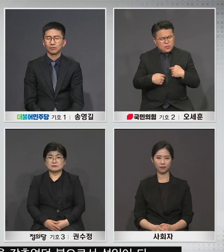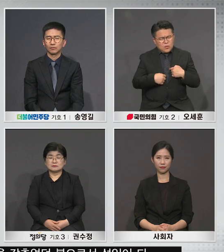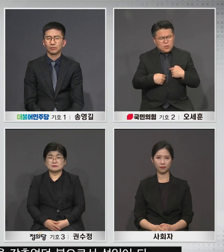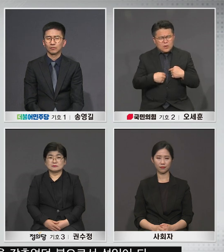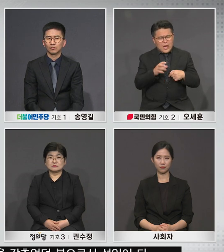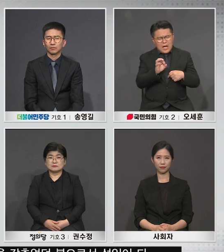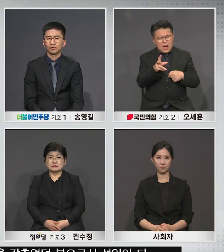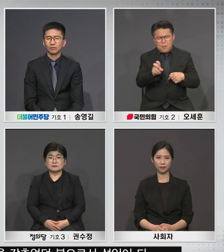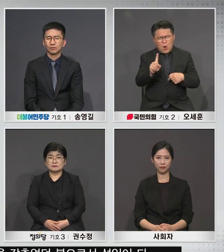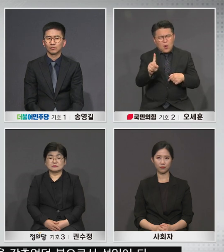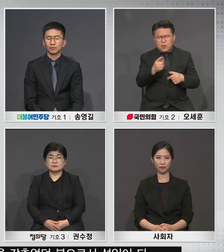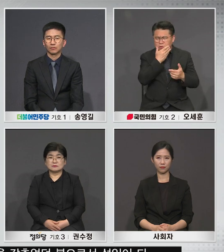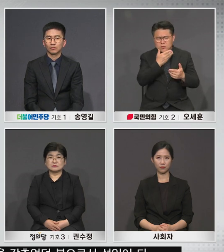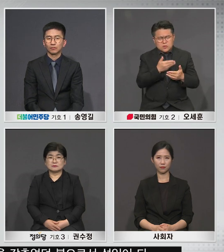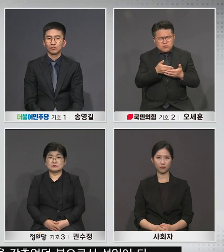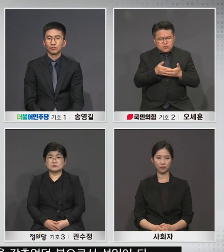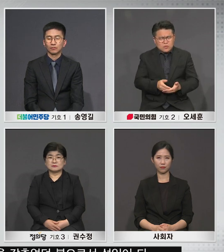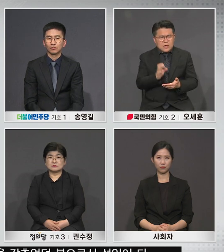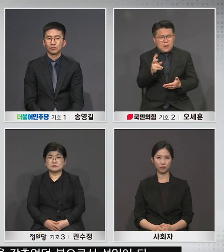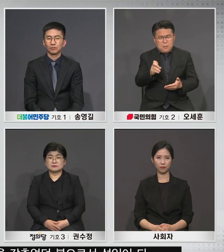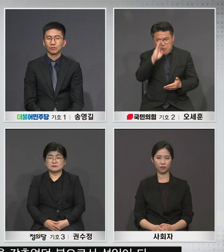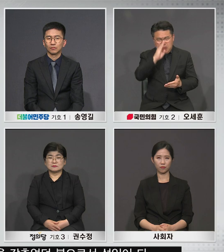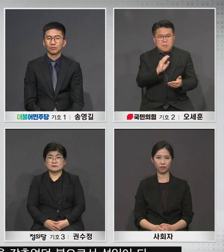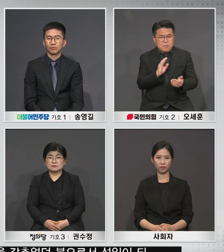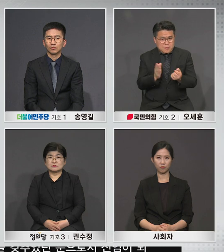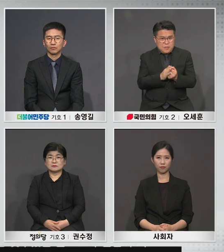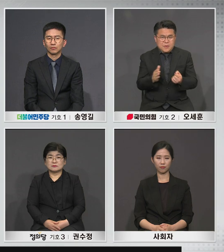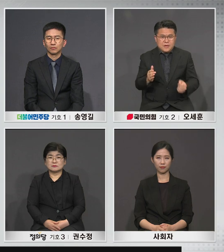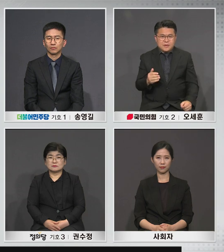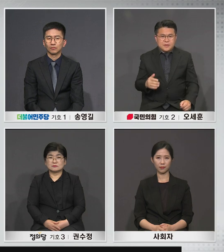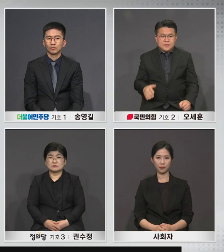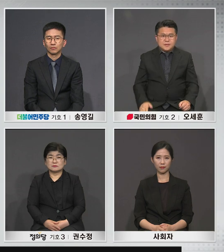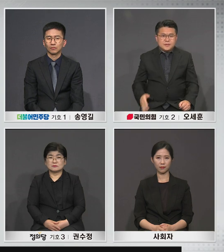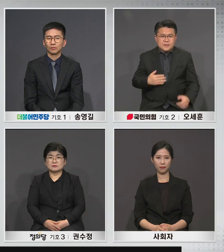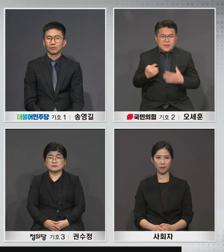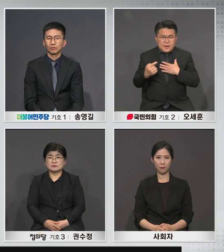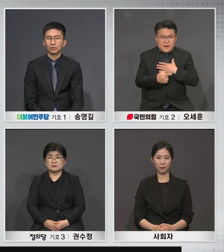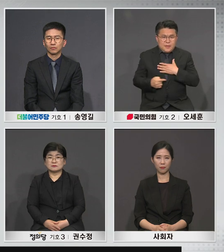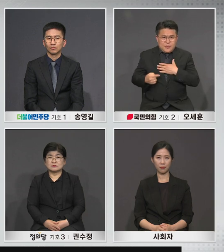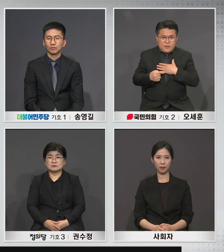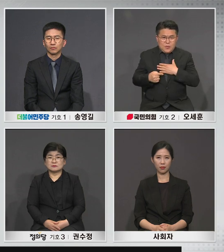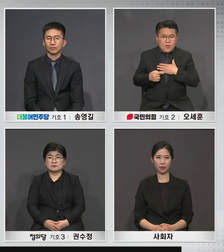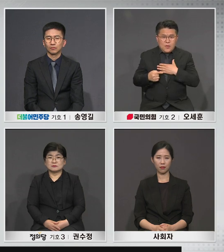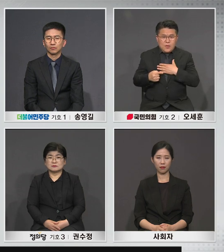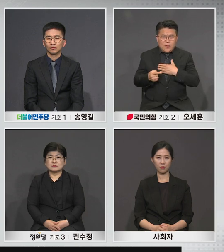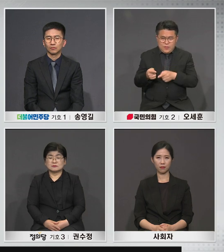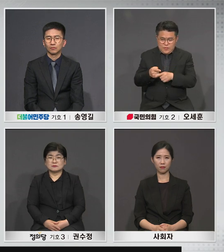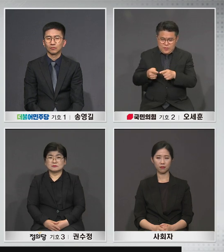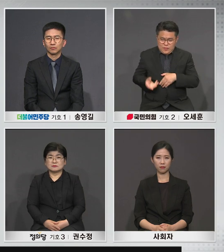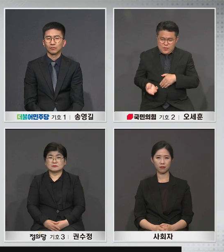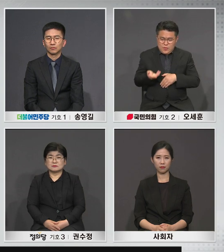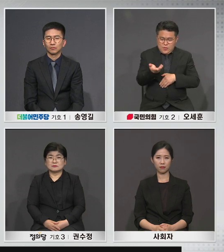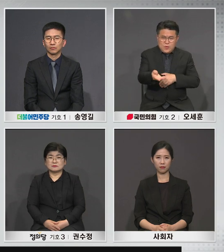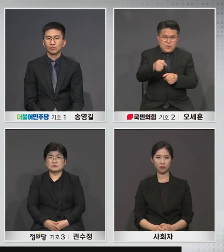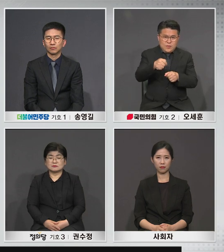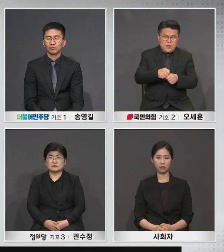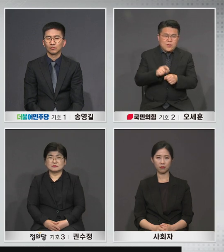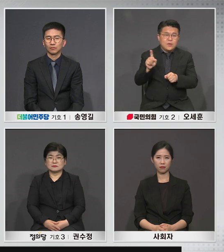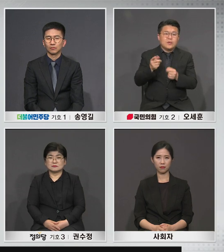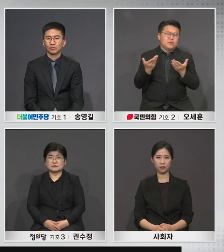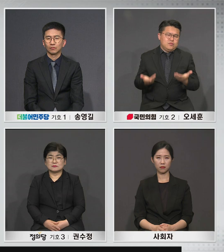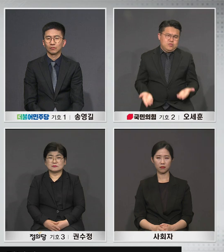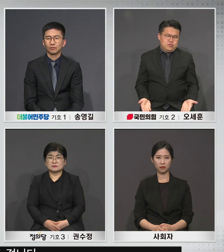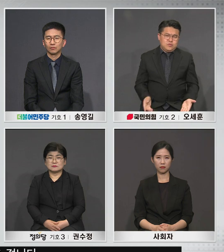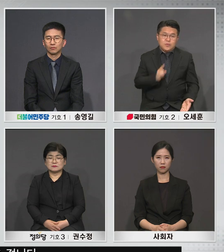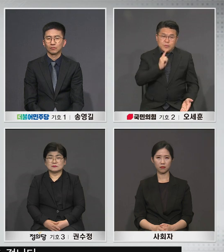굉장히 중한 암에 걸리셔서 본인의 장기를 띄어들이는 수술을 하기 위해서 바로 휴직을 했던 겁니다.